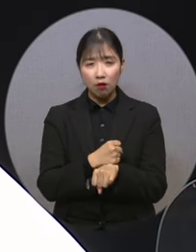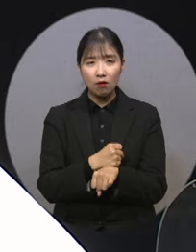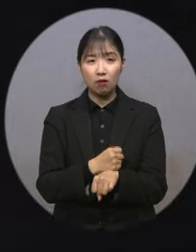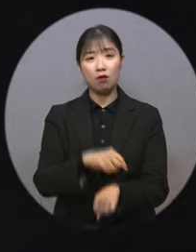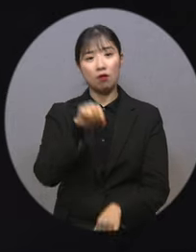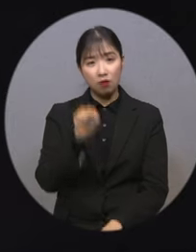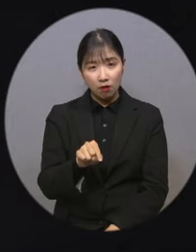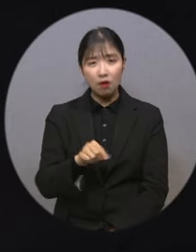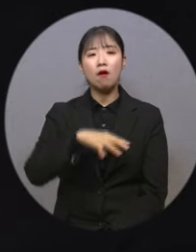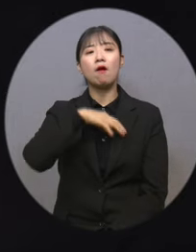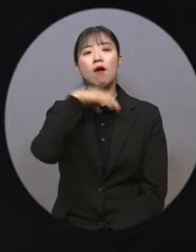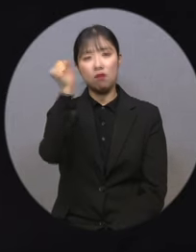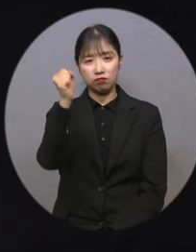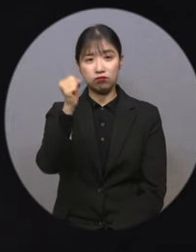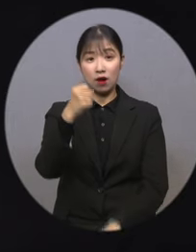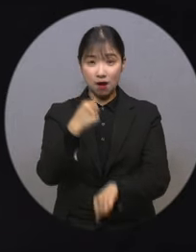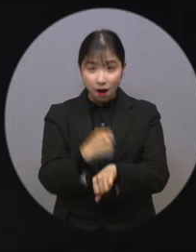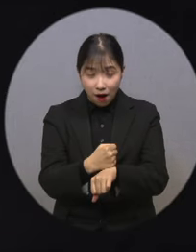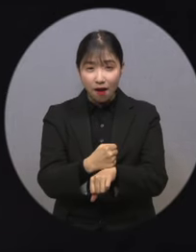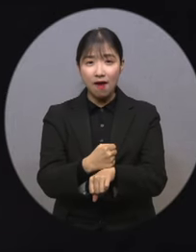거기서 이제 당선자가 저